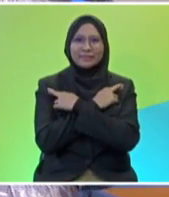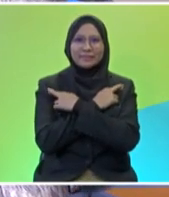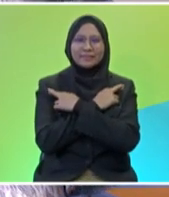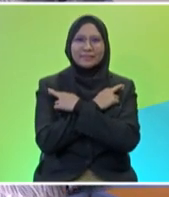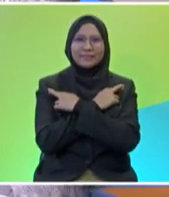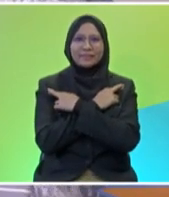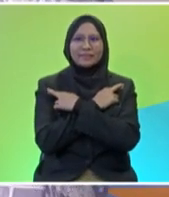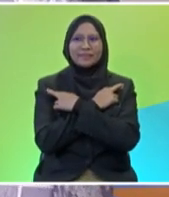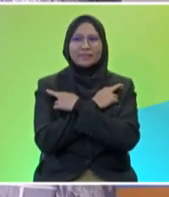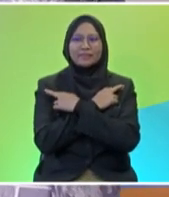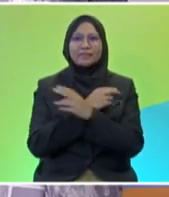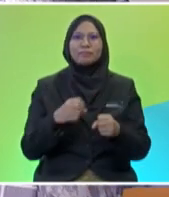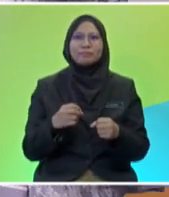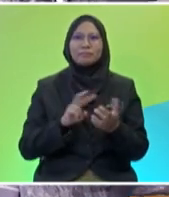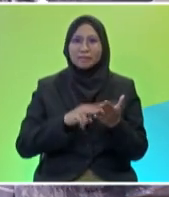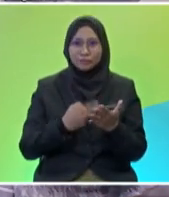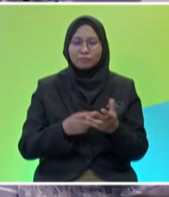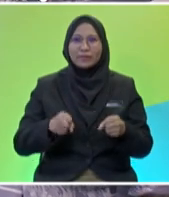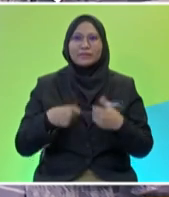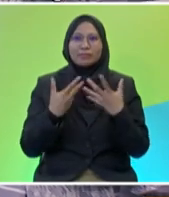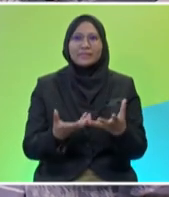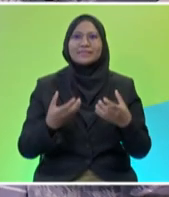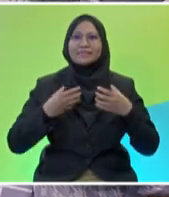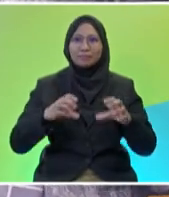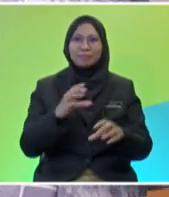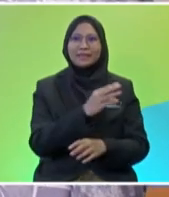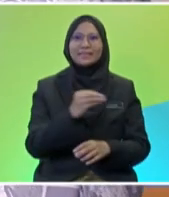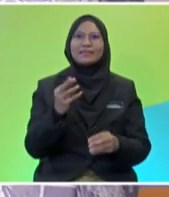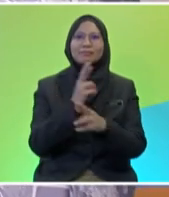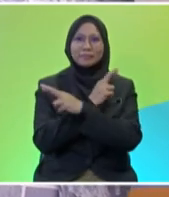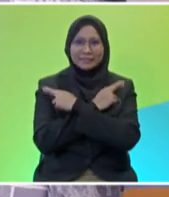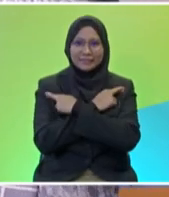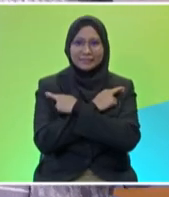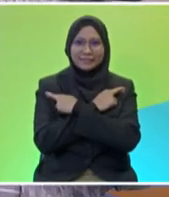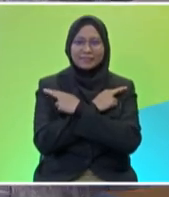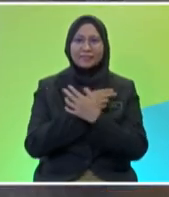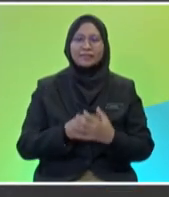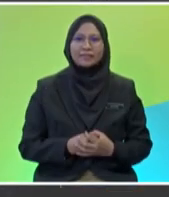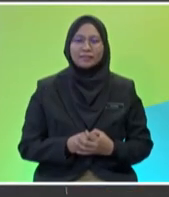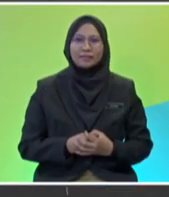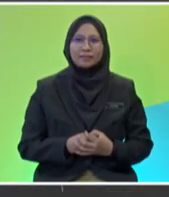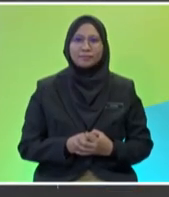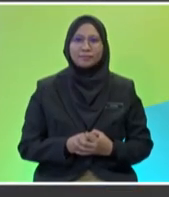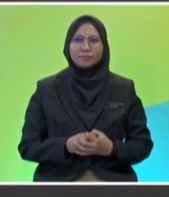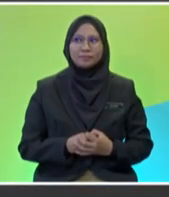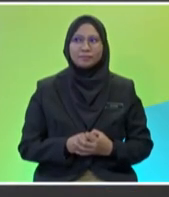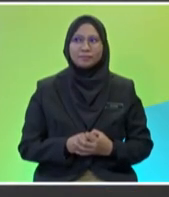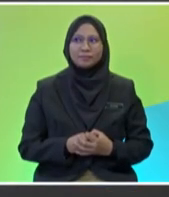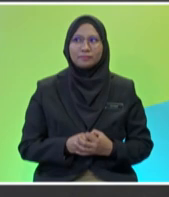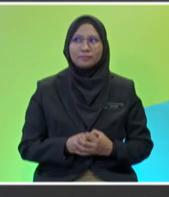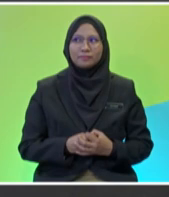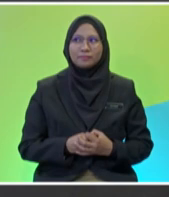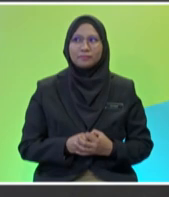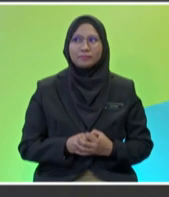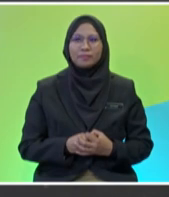Bagaimana cepat dan mesra itu Oke jadi sebuah agensi penghematan awam ini terasinya adalah